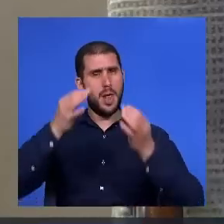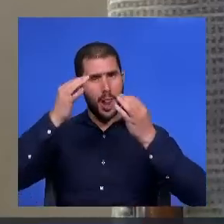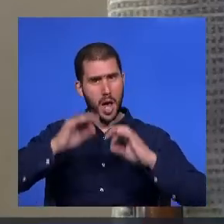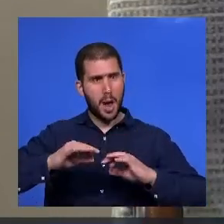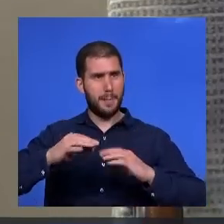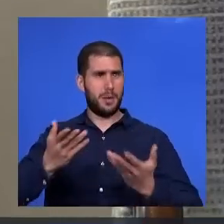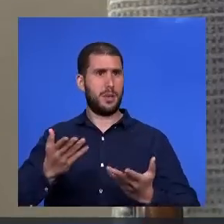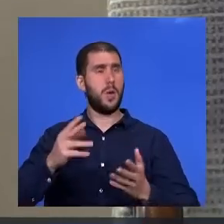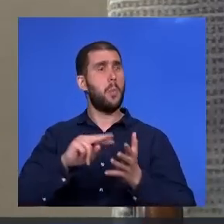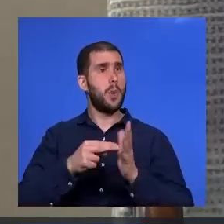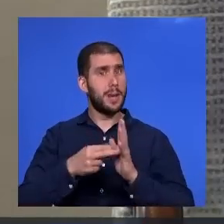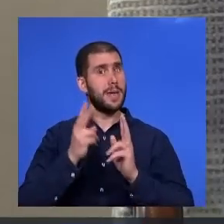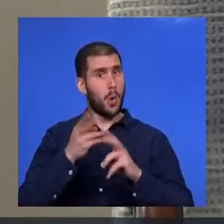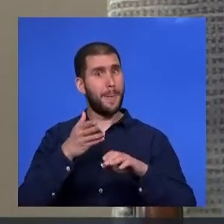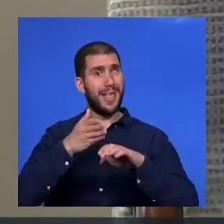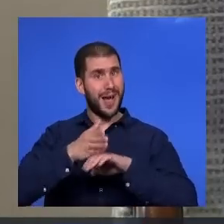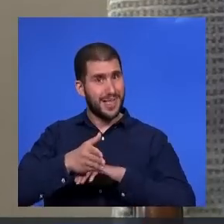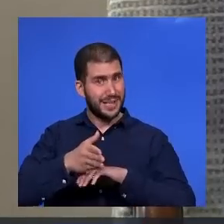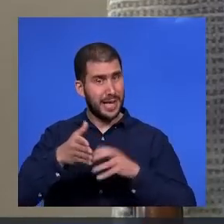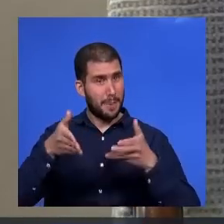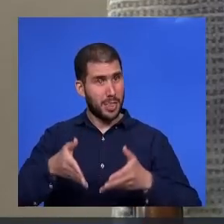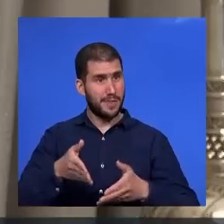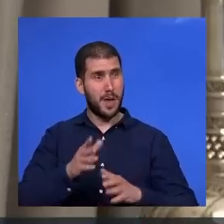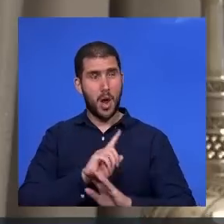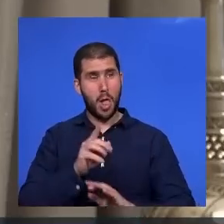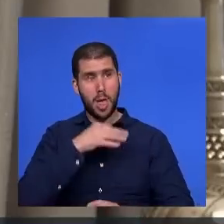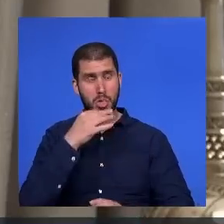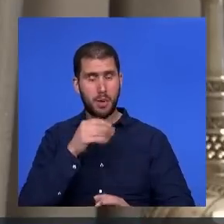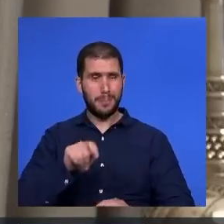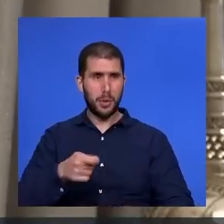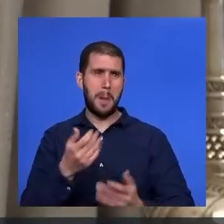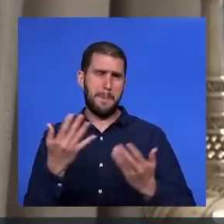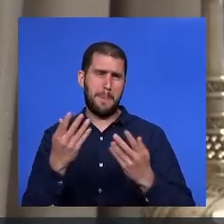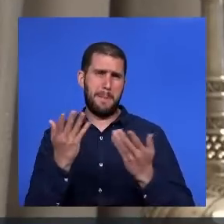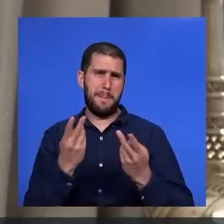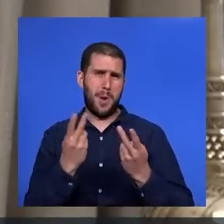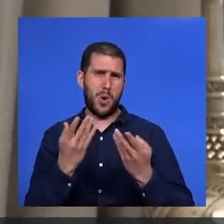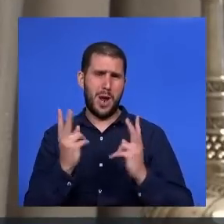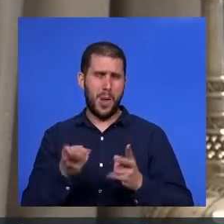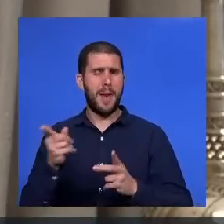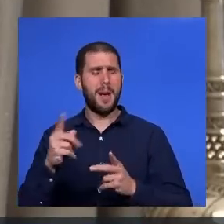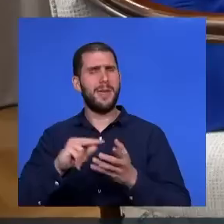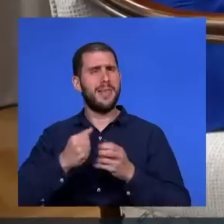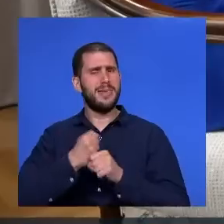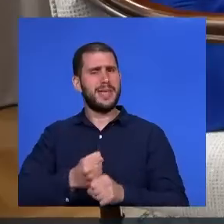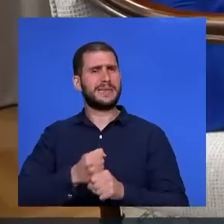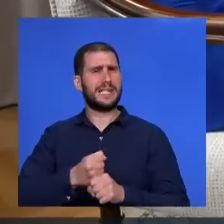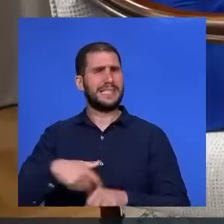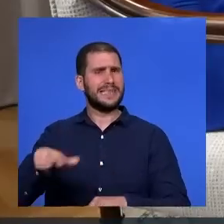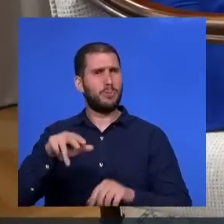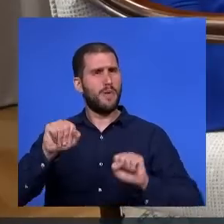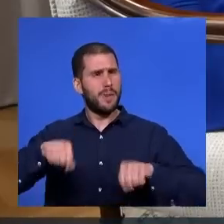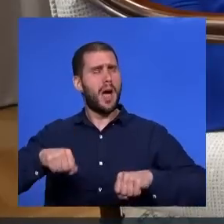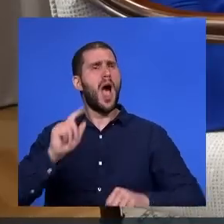ולהוקיר. פוליטיקאים יכולים להיכנס, לא לנאום בצורה מתריסה. לא יכולים, הפוליטיקאים הם נציגי הציבור ונציגי הממלכה, אבל